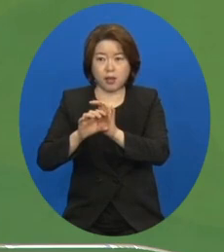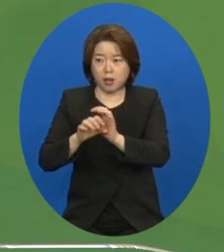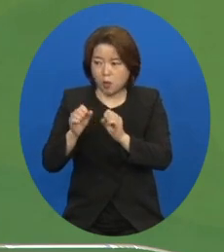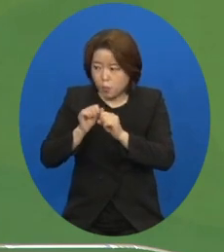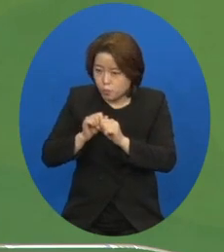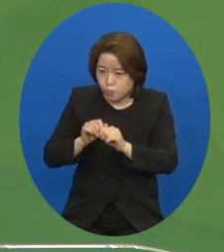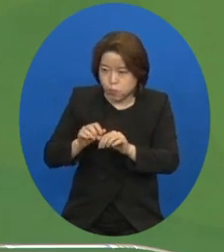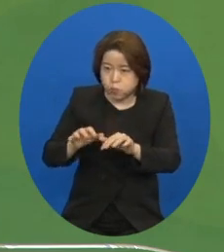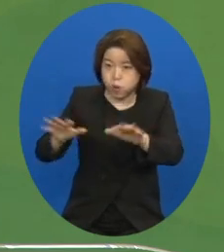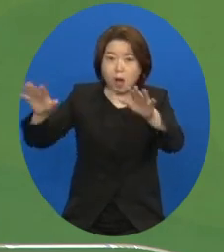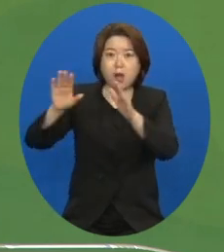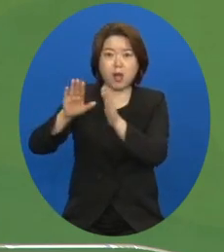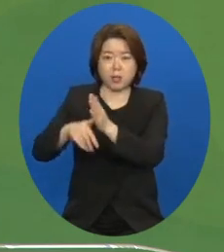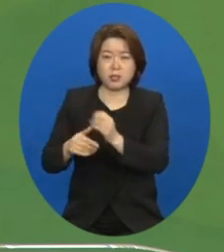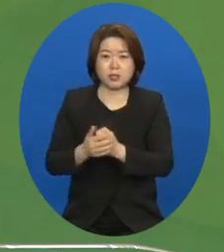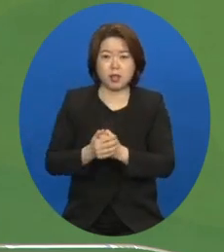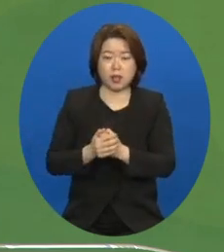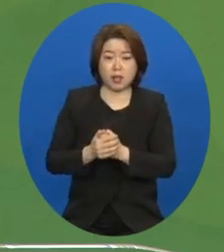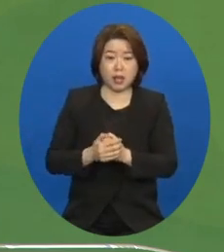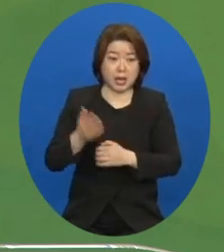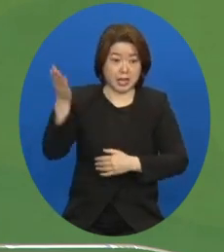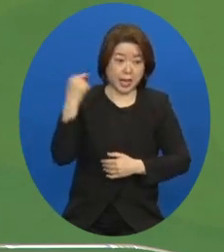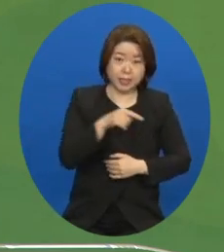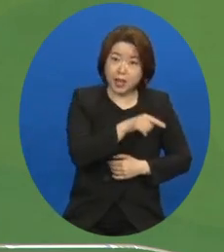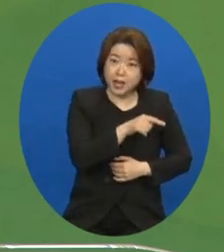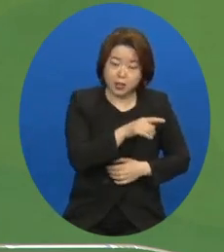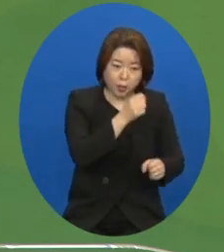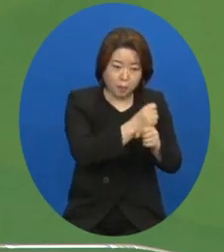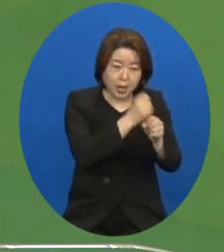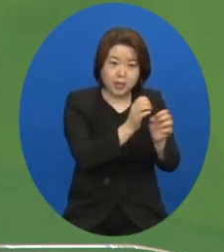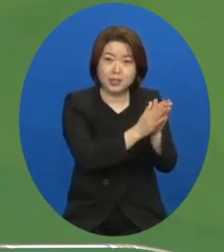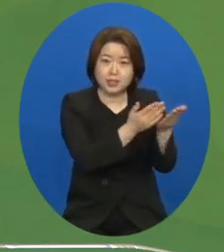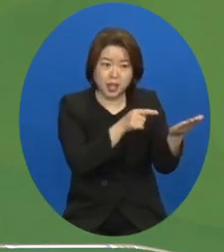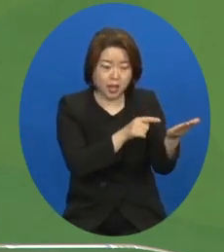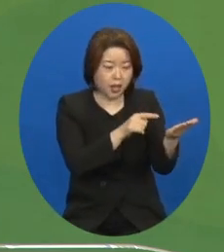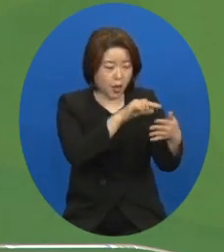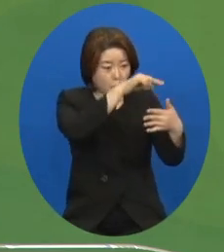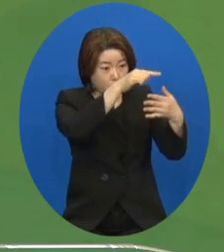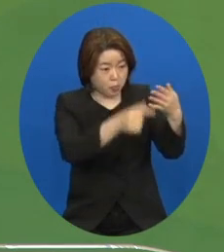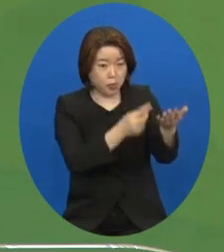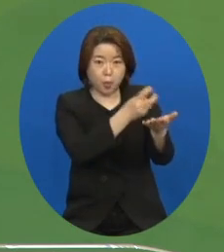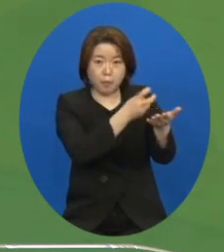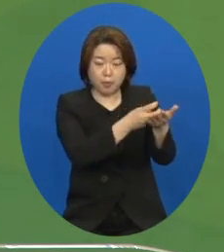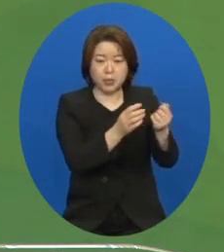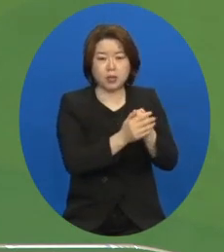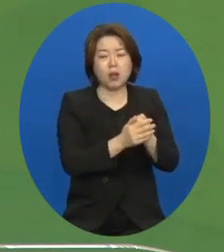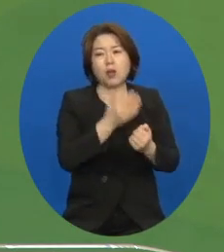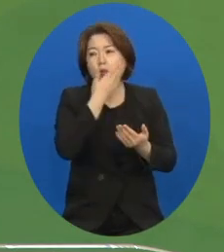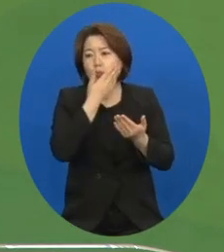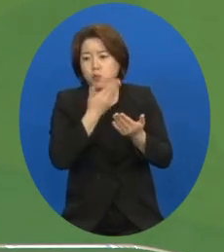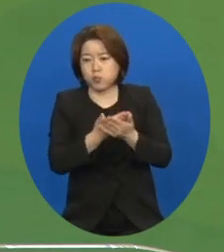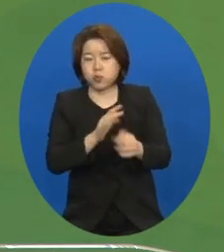확산이 시작이 됐을 때 그때 만들어진 매뉴얼이 너무나 소중하게 쓰여진 거예요.